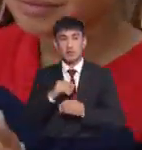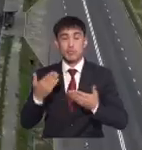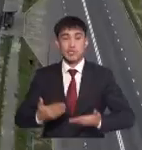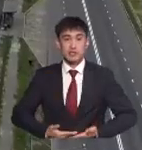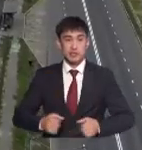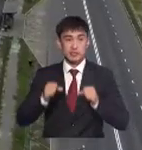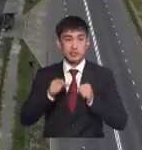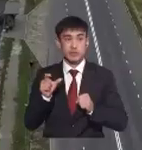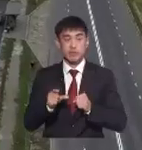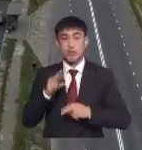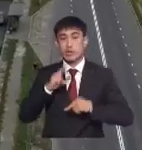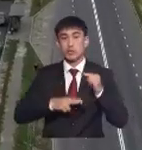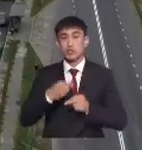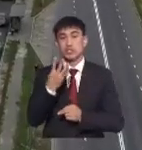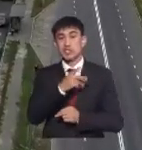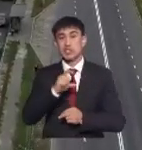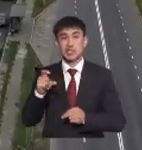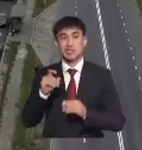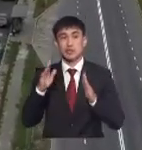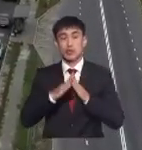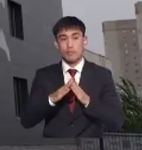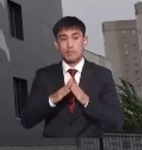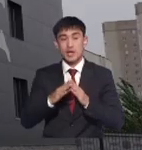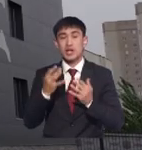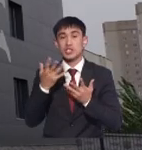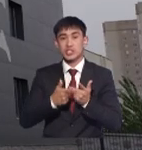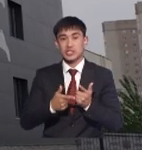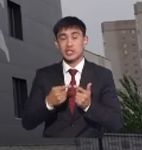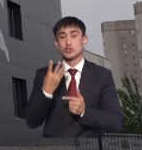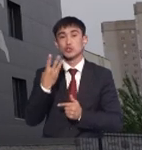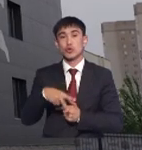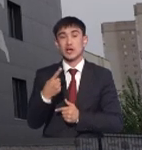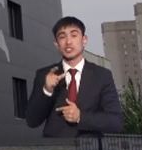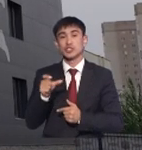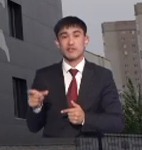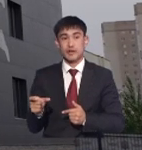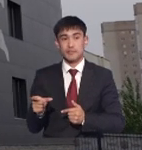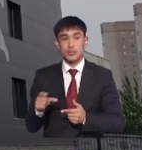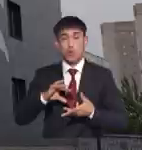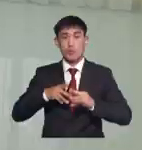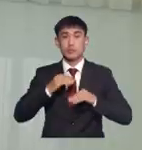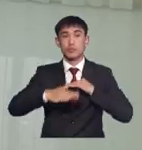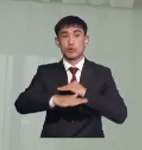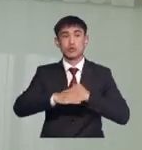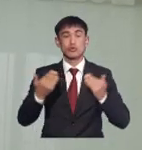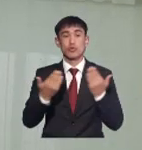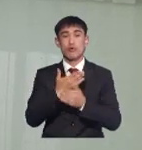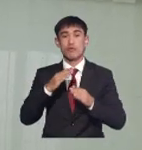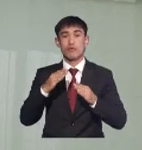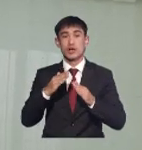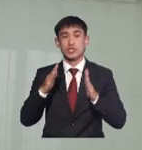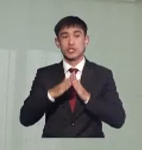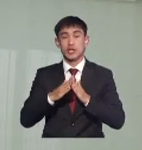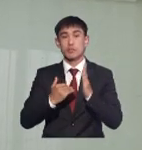проживания спортсменов построен четырехэтажный жилой дом, рассчитанный на 41 человека. Общая площадь нового жилья